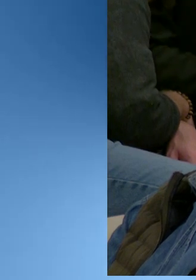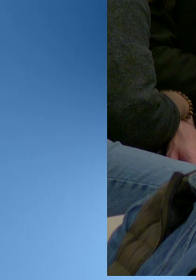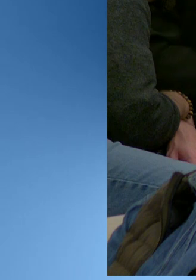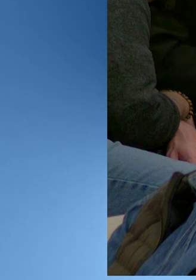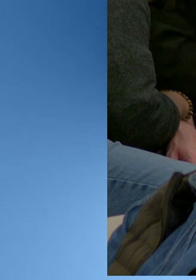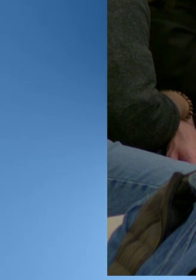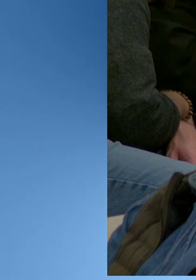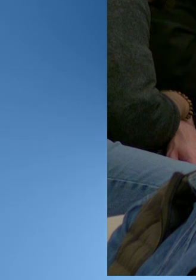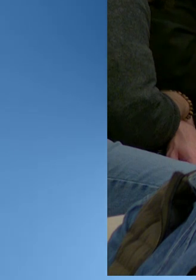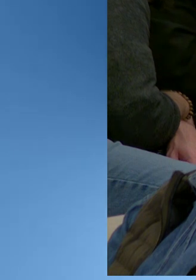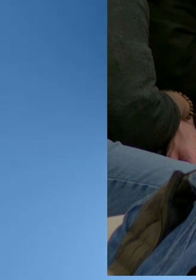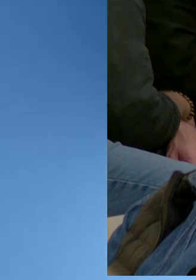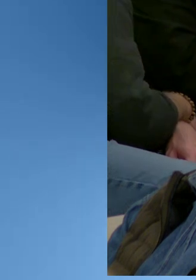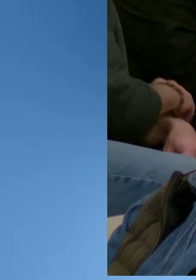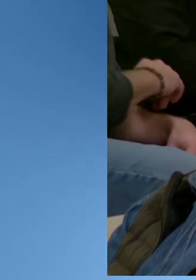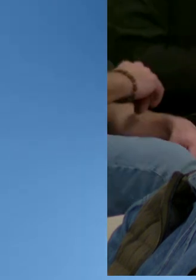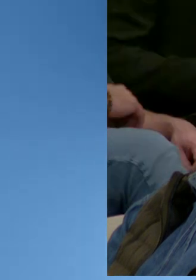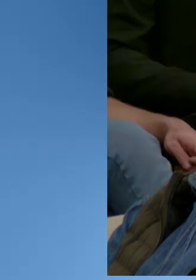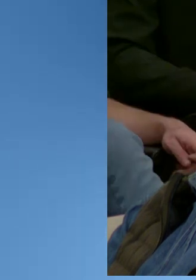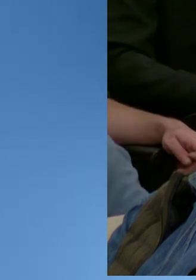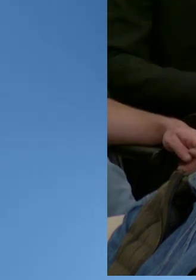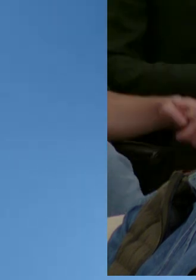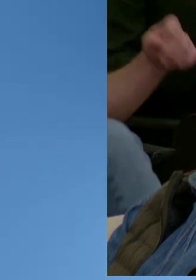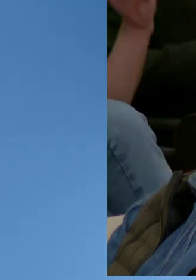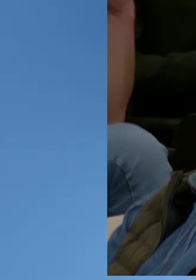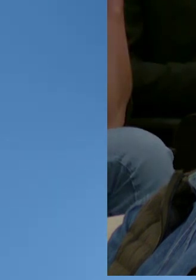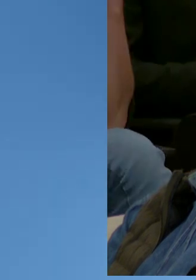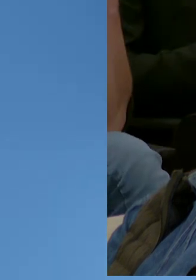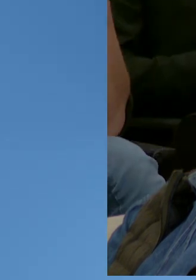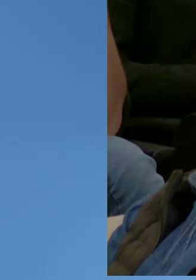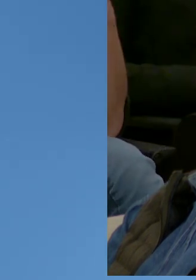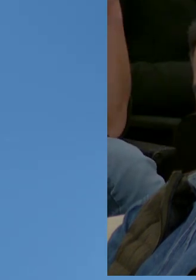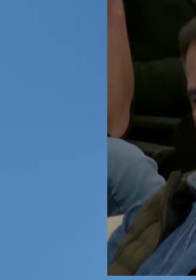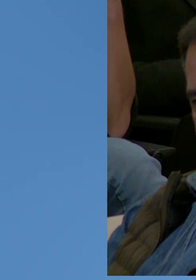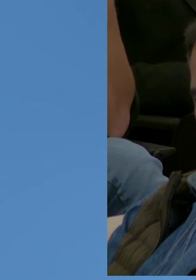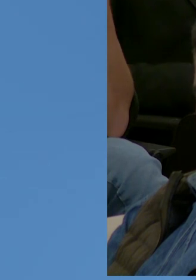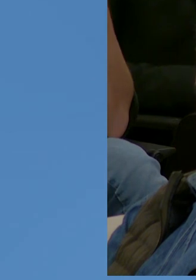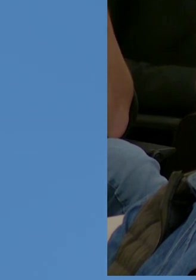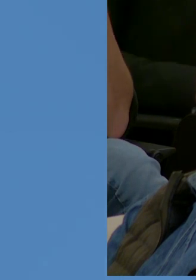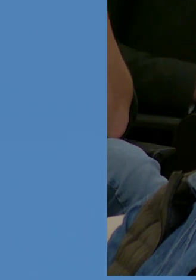que c'est la demande des habitants aller faire le tour sur la les réhabilitations qui se sont